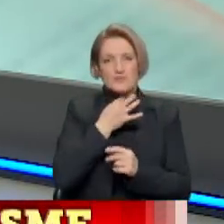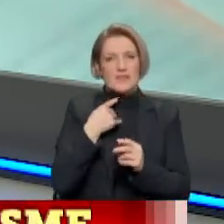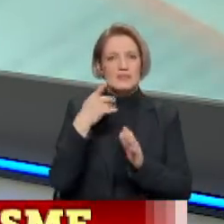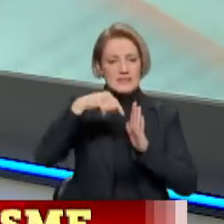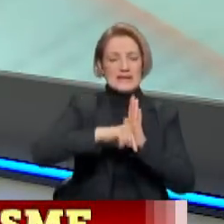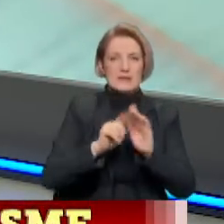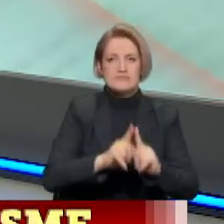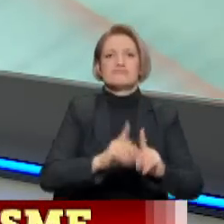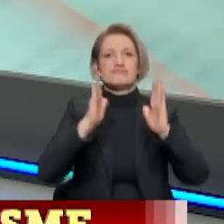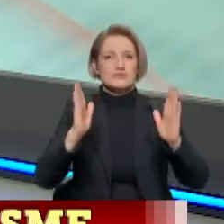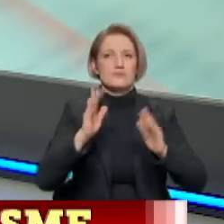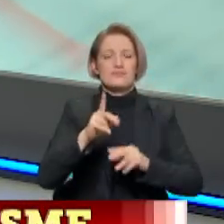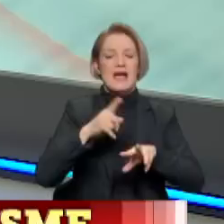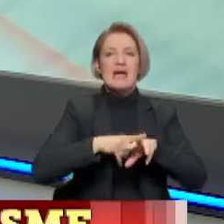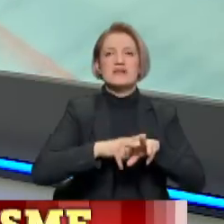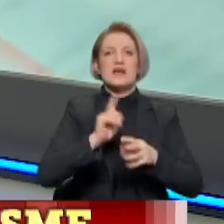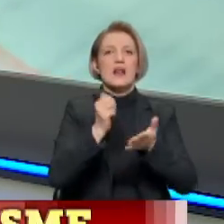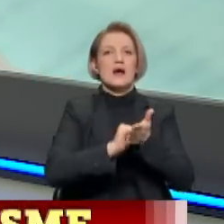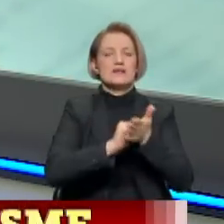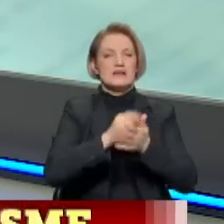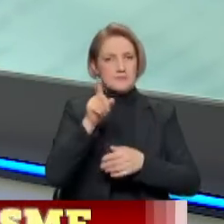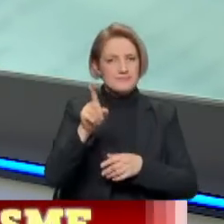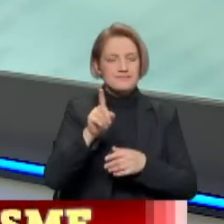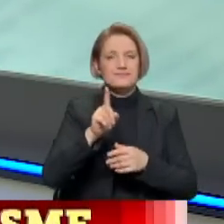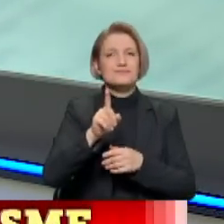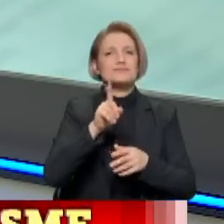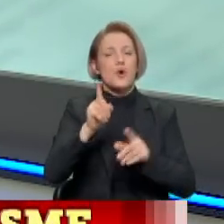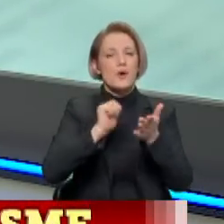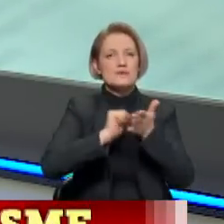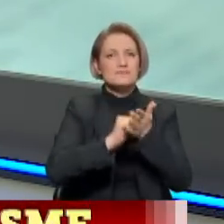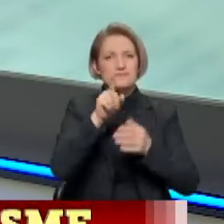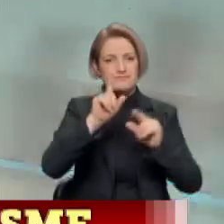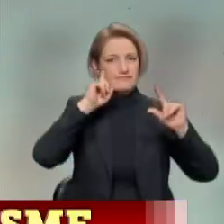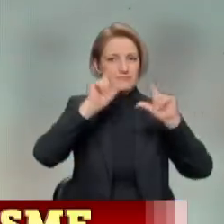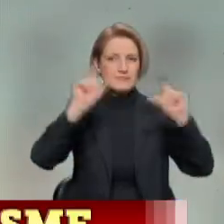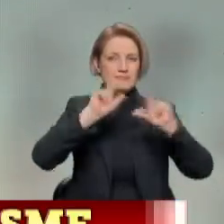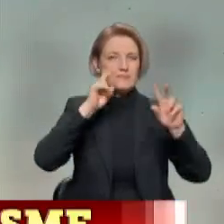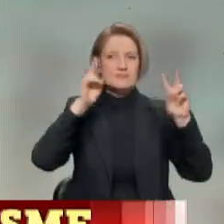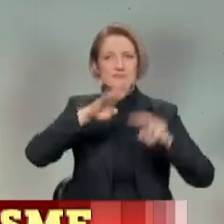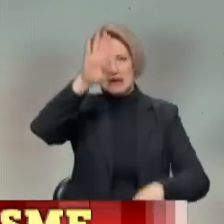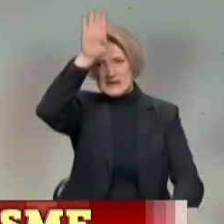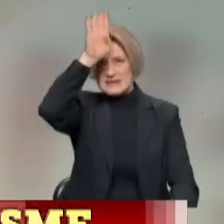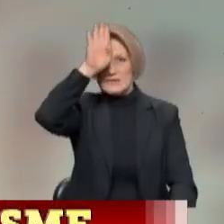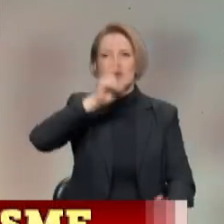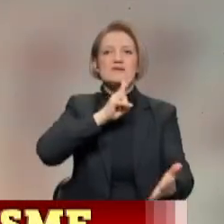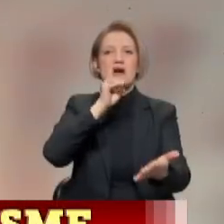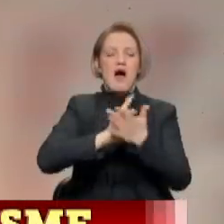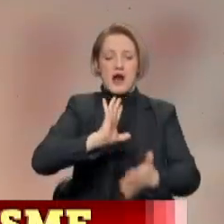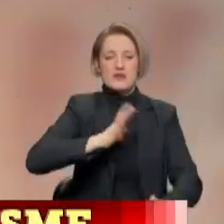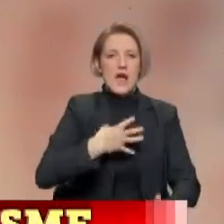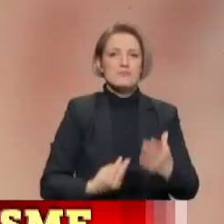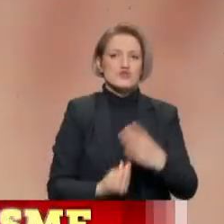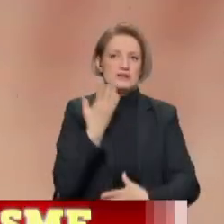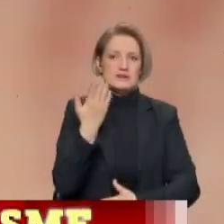bunu. Evrensel Gazetesi şöyle bir o gazetelerin manşetlerine doğru uzandığımızda İstanbul iradesine sahip